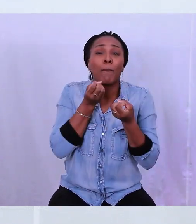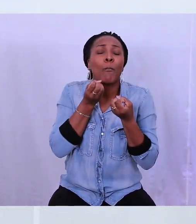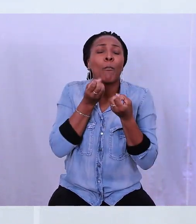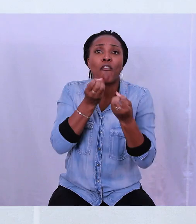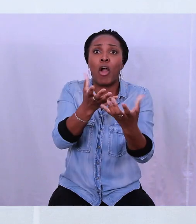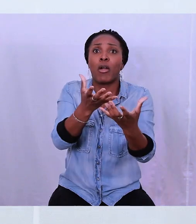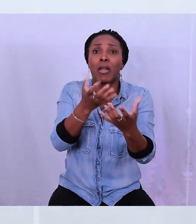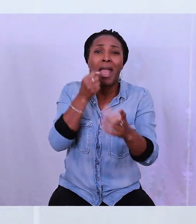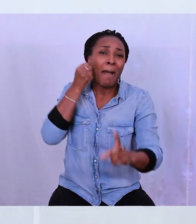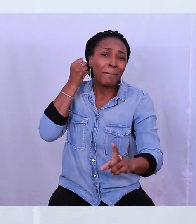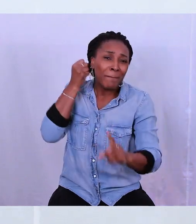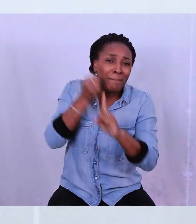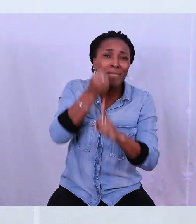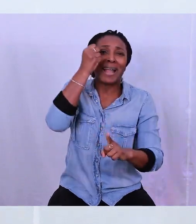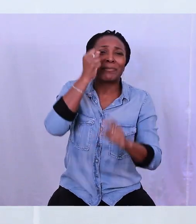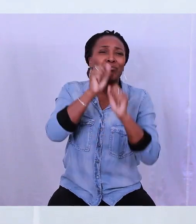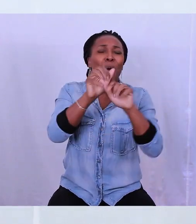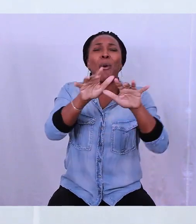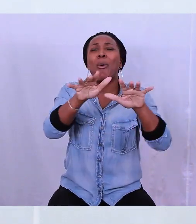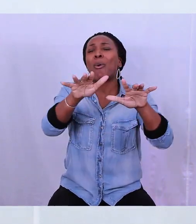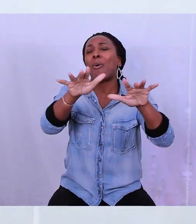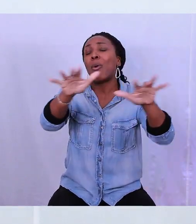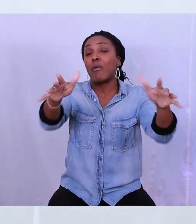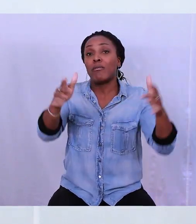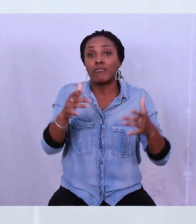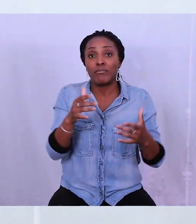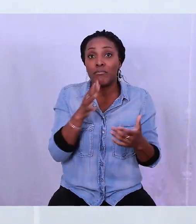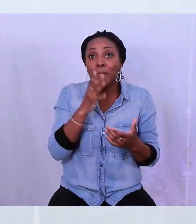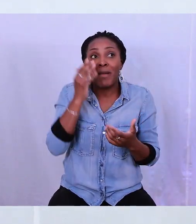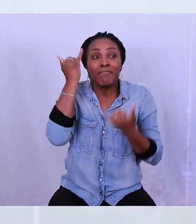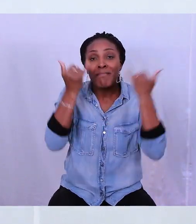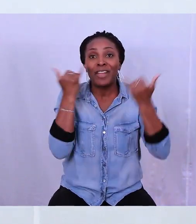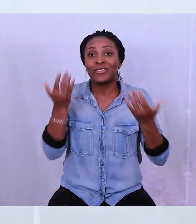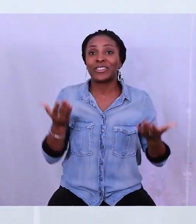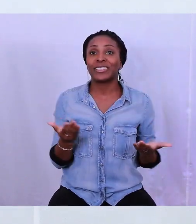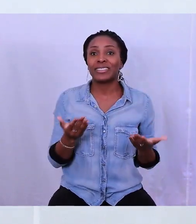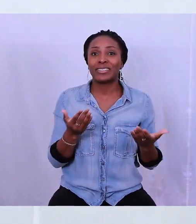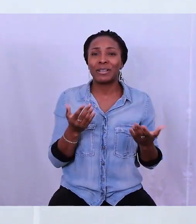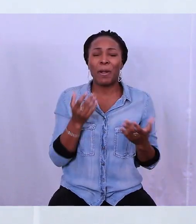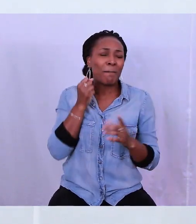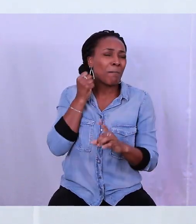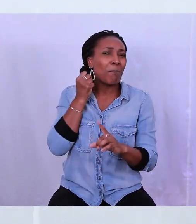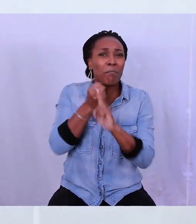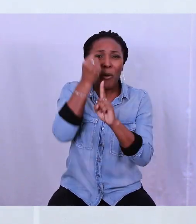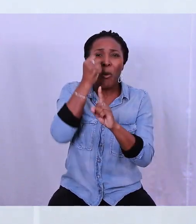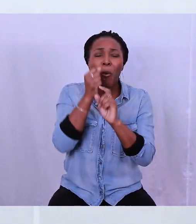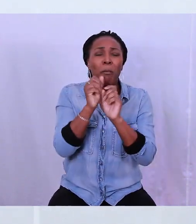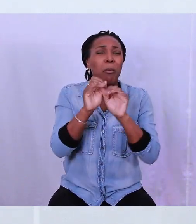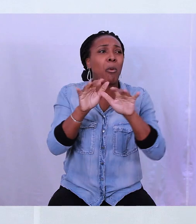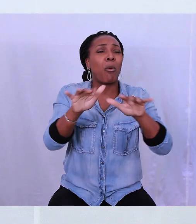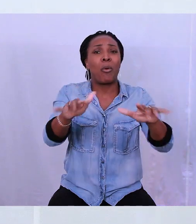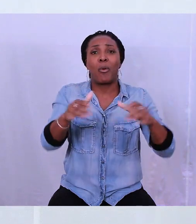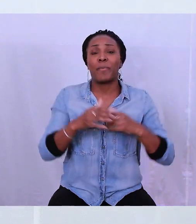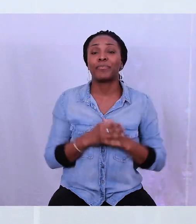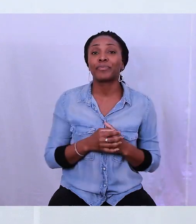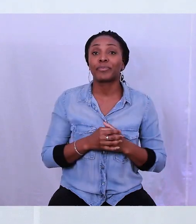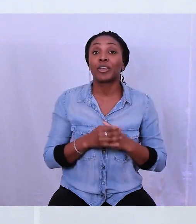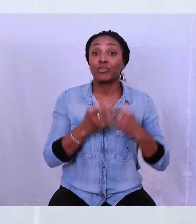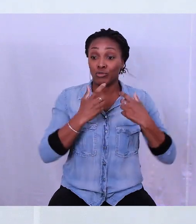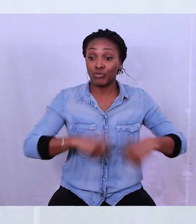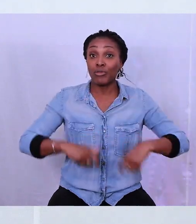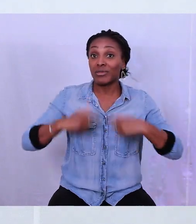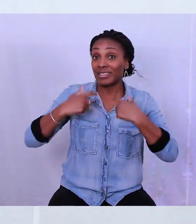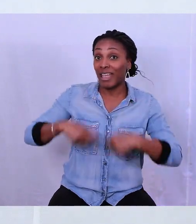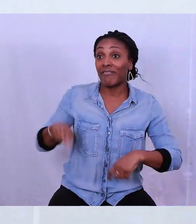déclencheur qui va amener une bénédiction au-delà de toute mesure. Et il y aura toujours des répercussions derrière. Et on voit que